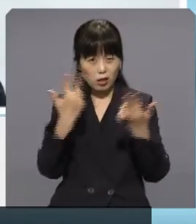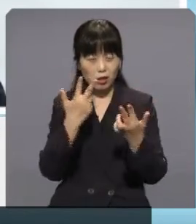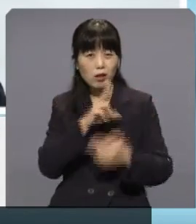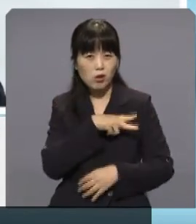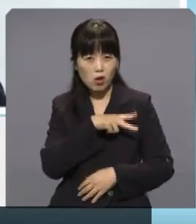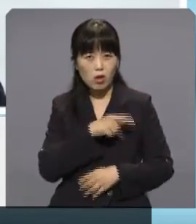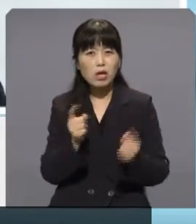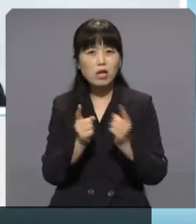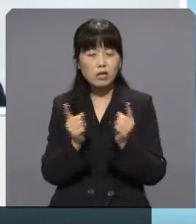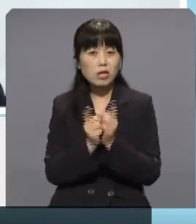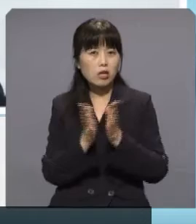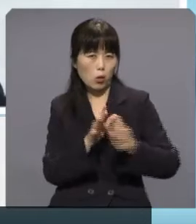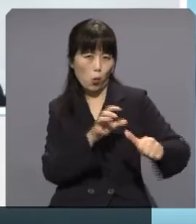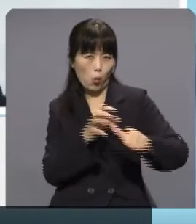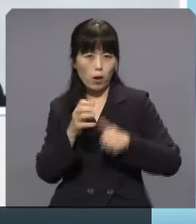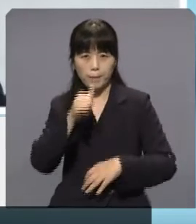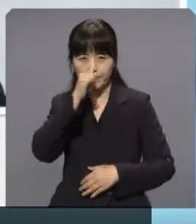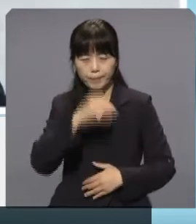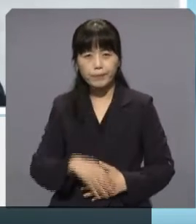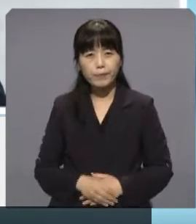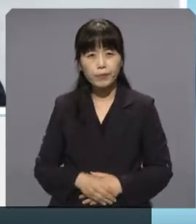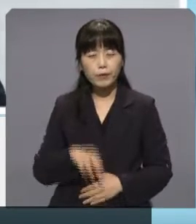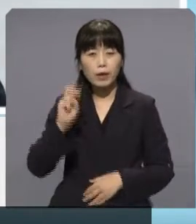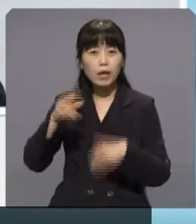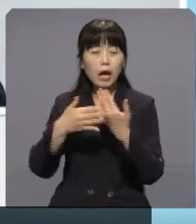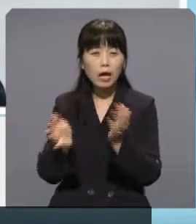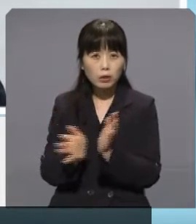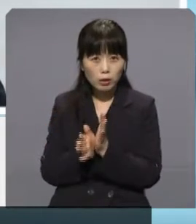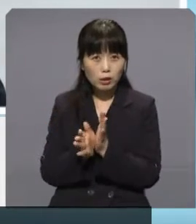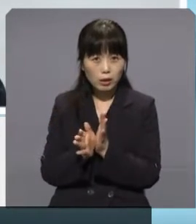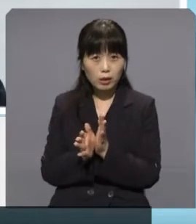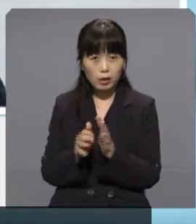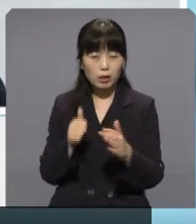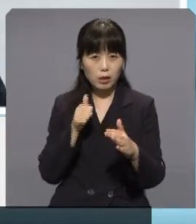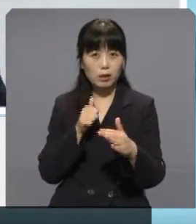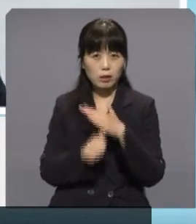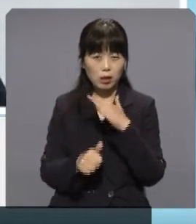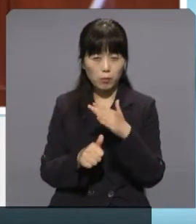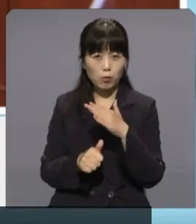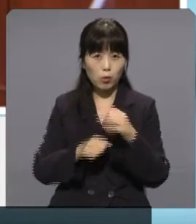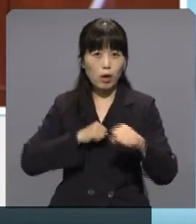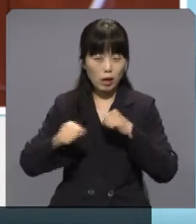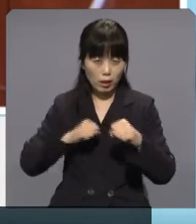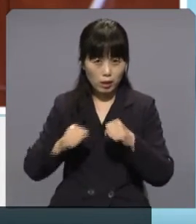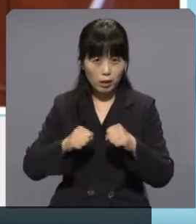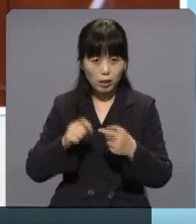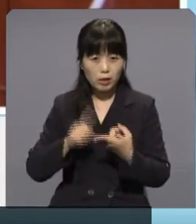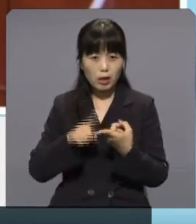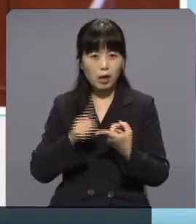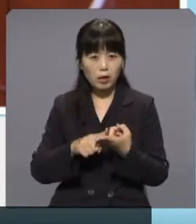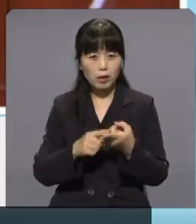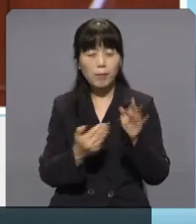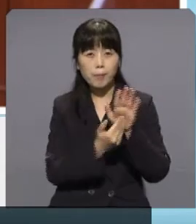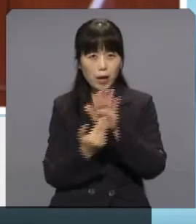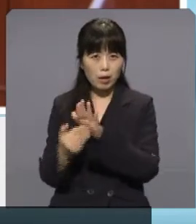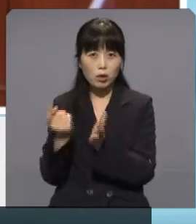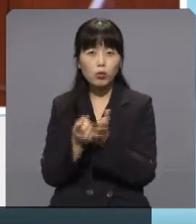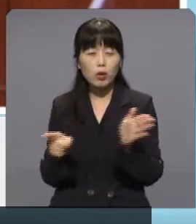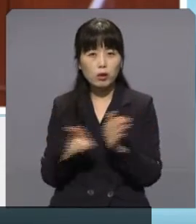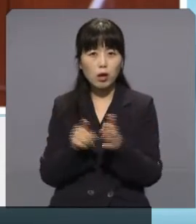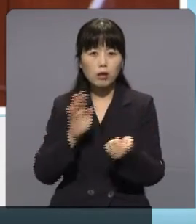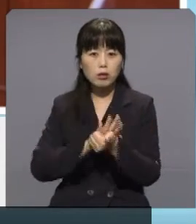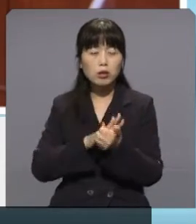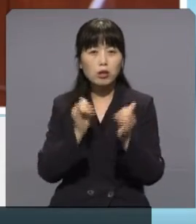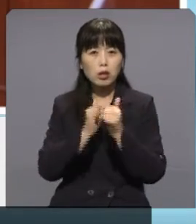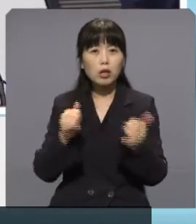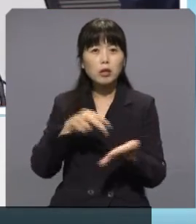거죠. 이건 야당 대표 선거에 뭔가 영향력을 행사하려고 하고 본인이 예. 대표되는 것을 막으려고 하는 거다. 그럼 지지자들 입장에서